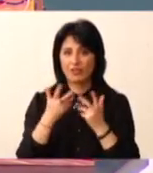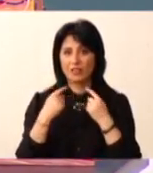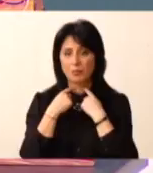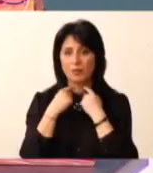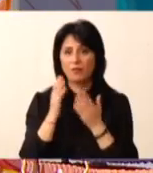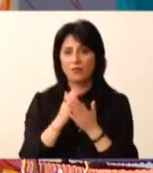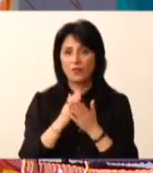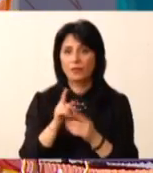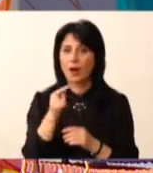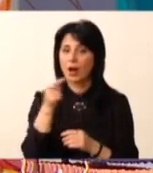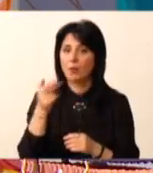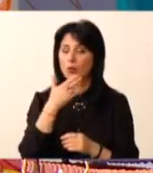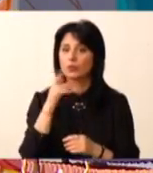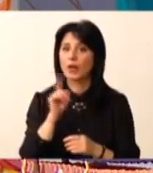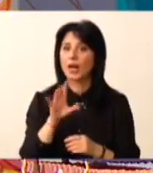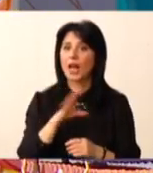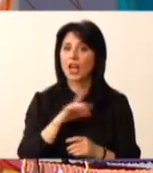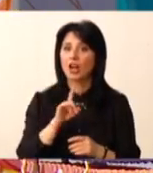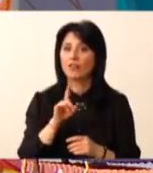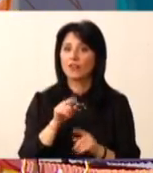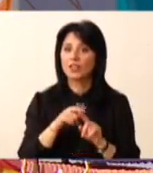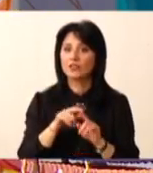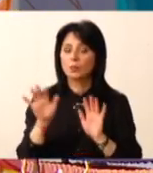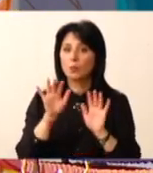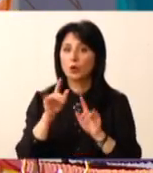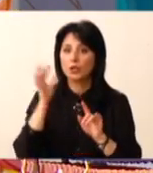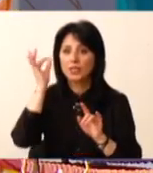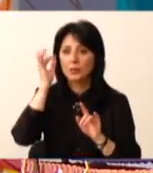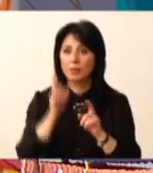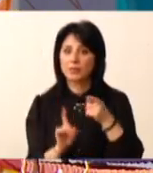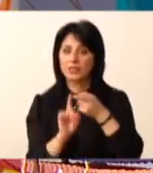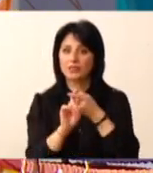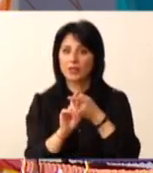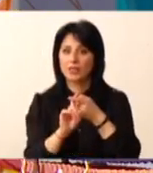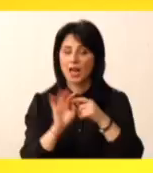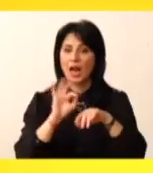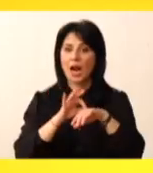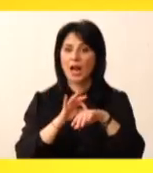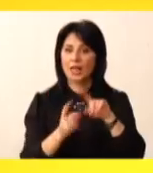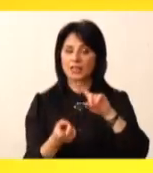ჯირკვალში, არ არის გამორიცხული, რომ რა იყოს რაღაც აუტოიმუნური პროცესი თმებთან მიმართებაში. კანთან